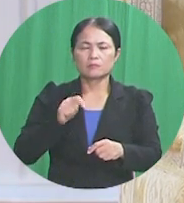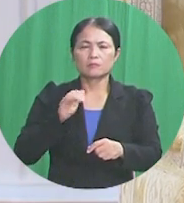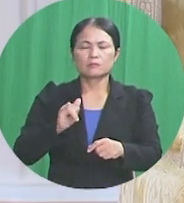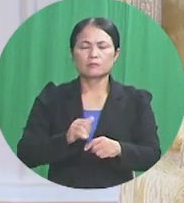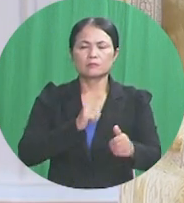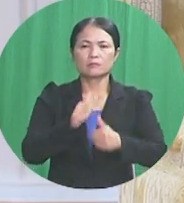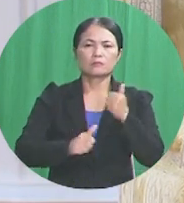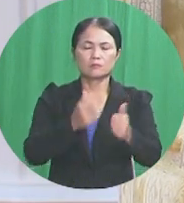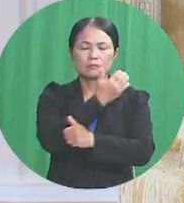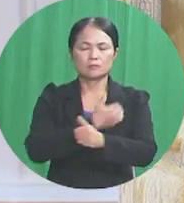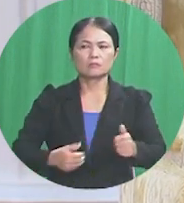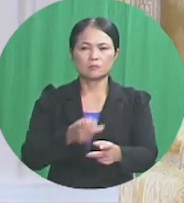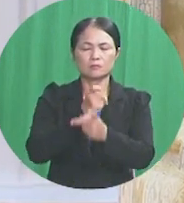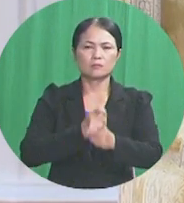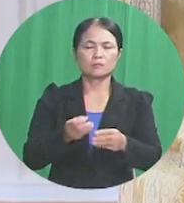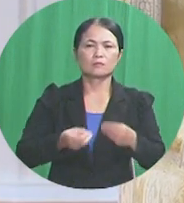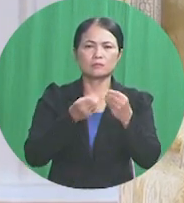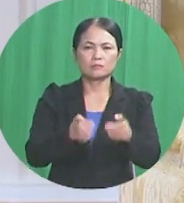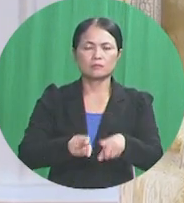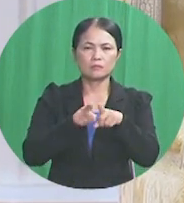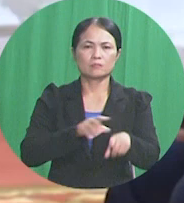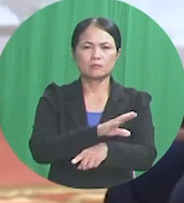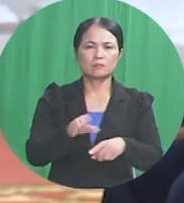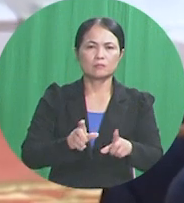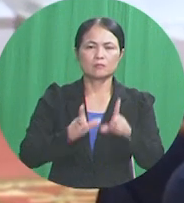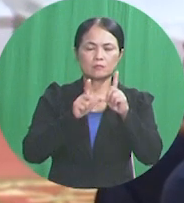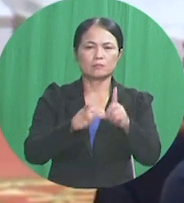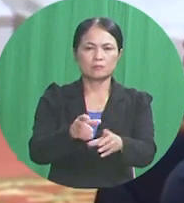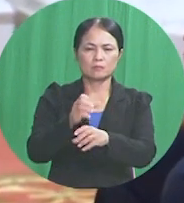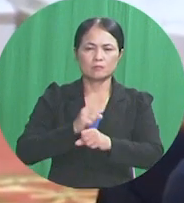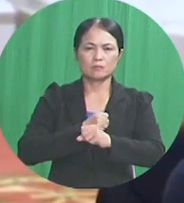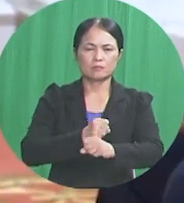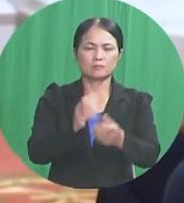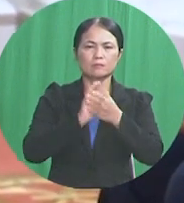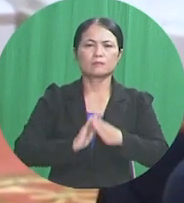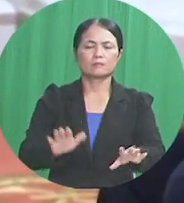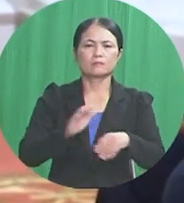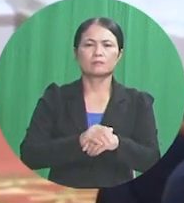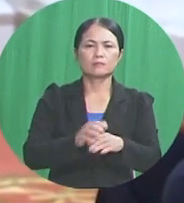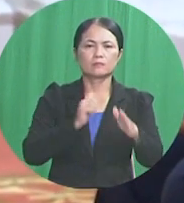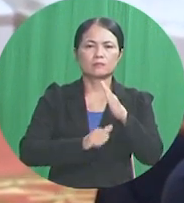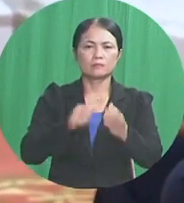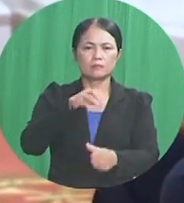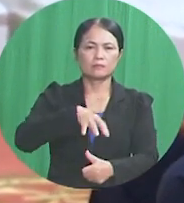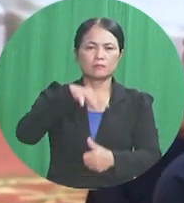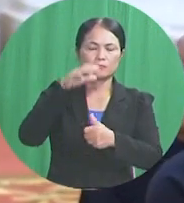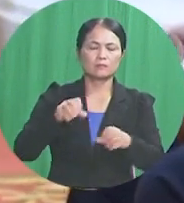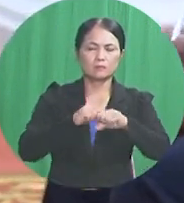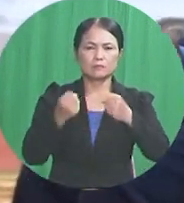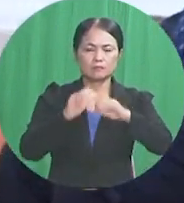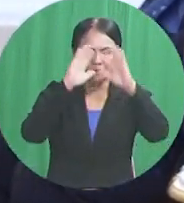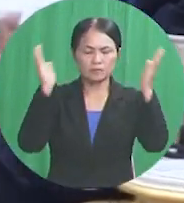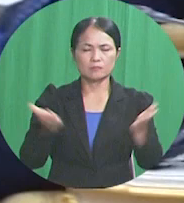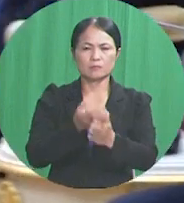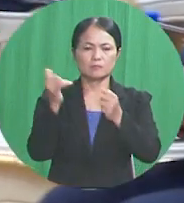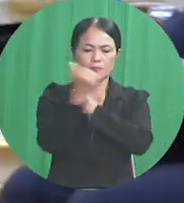กรุบจูนสมได้ในโจห้องได้ได้กัมพูชีบานเป็นจูนกองกำลังกาปีสันติพิบกรองชาติองการสหประชาชาติ